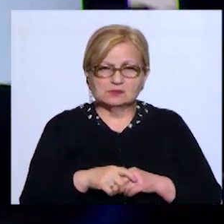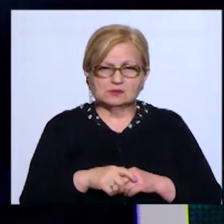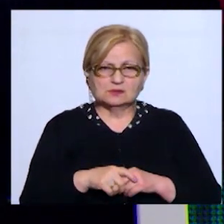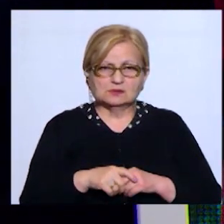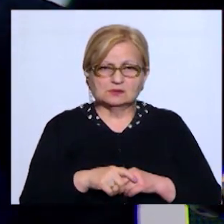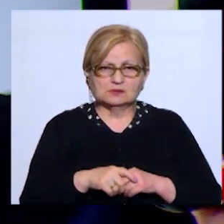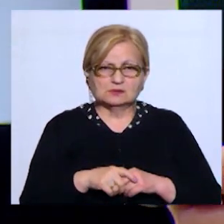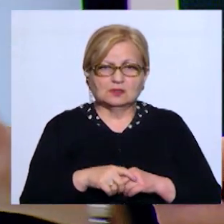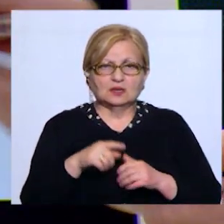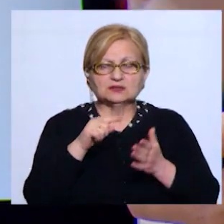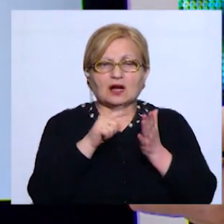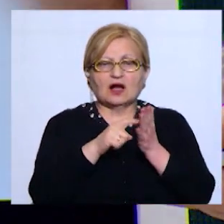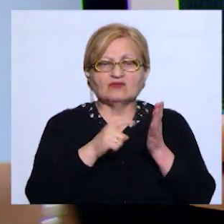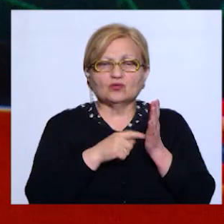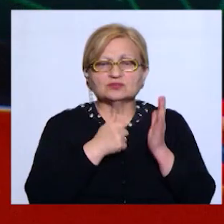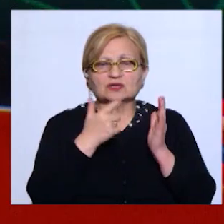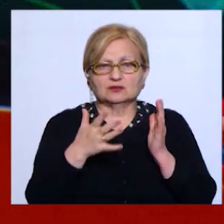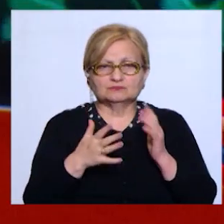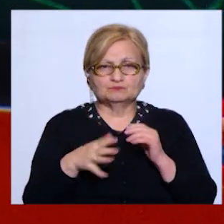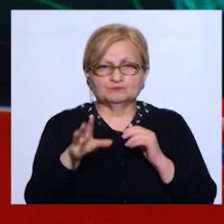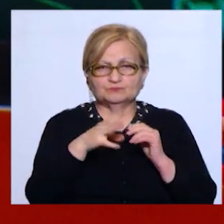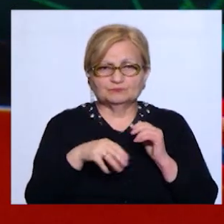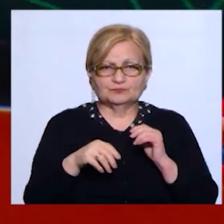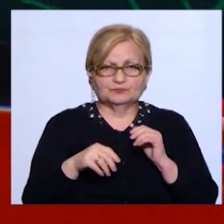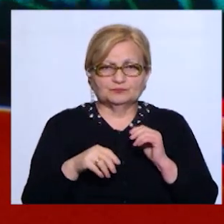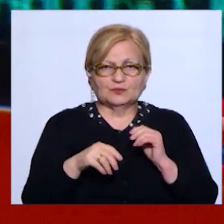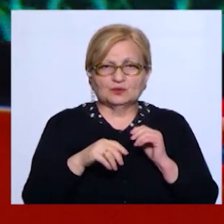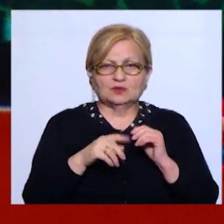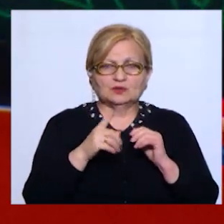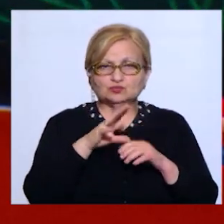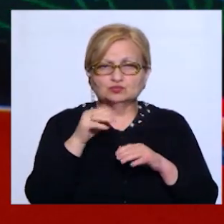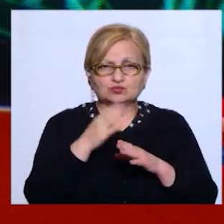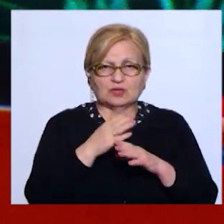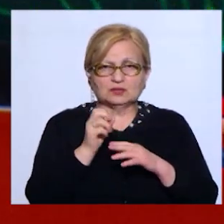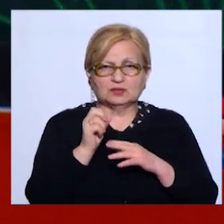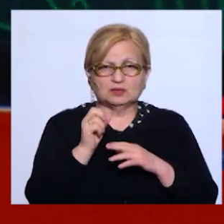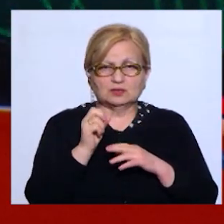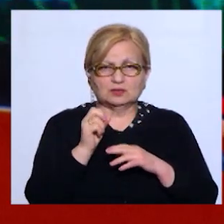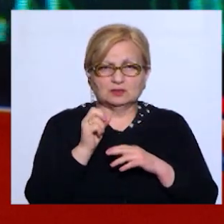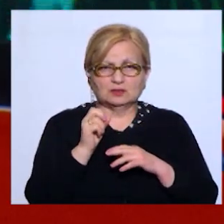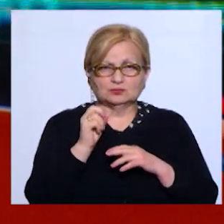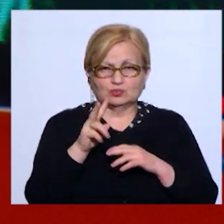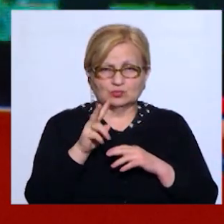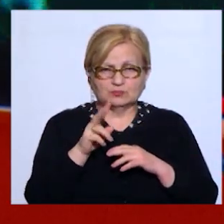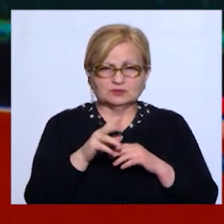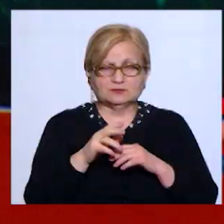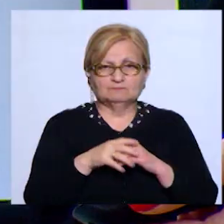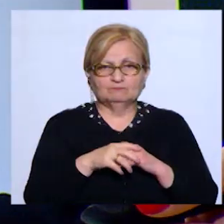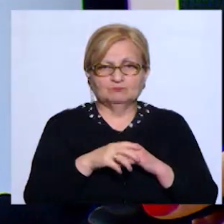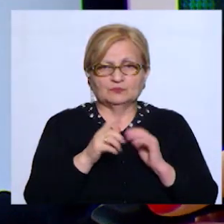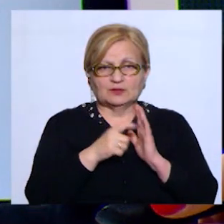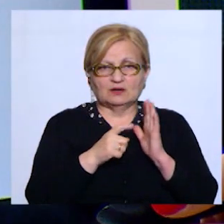და გავყოთ რაოდენობაზე. ანუ სულ გვაქვს 1 2 3 4 5 6 დავითვალოთ უკვე 12 მონაცემი,